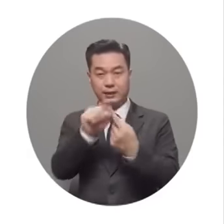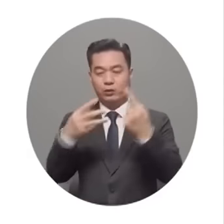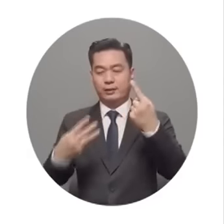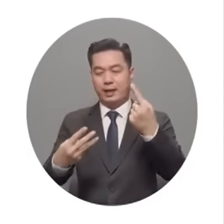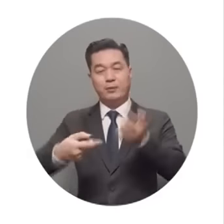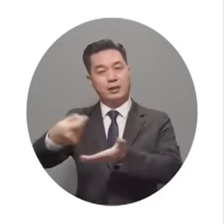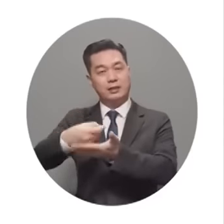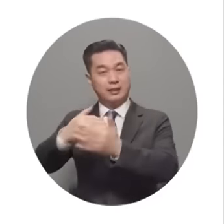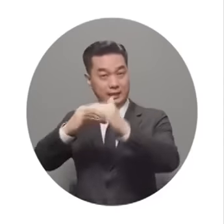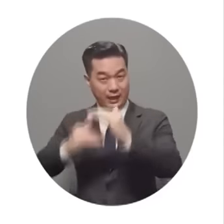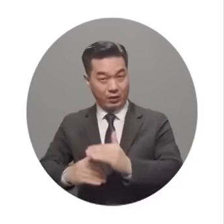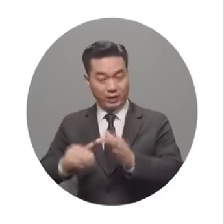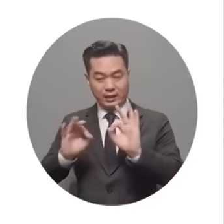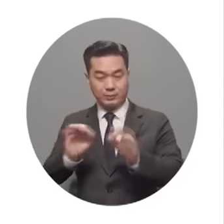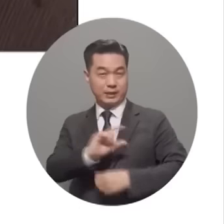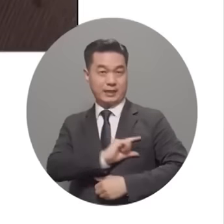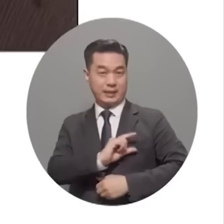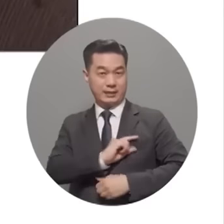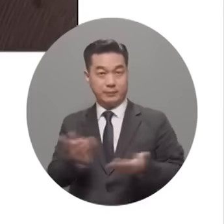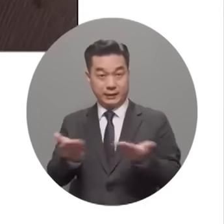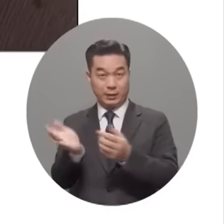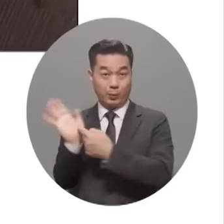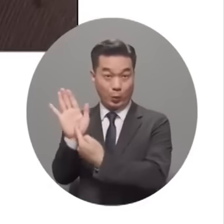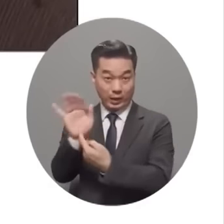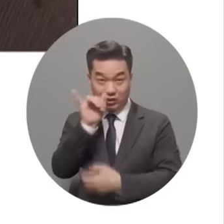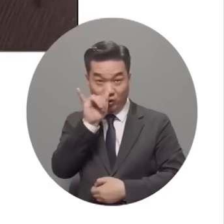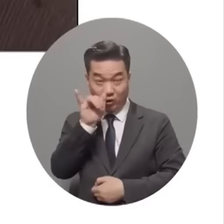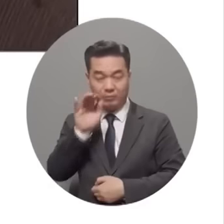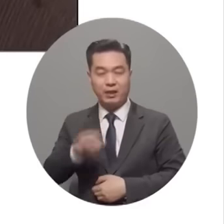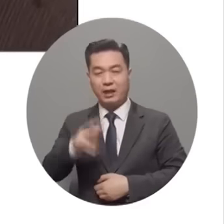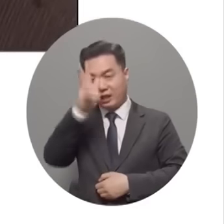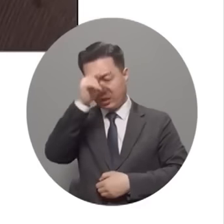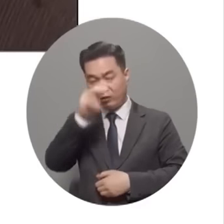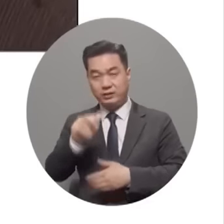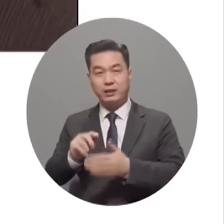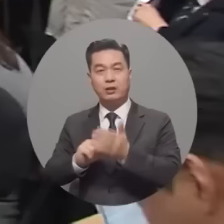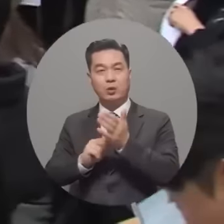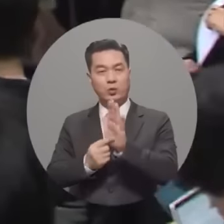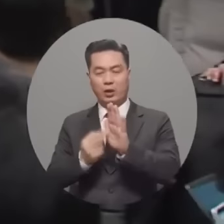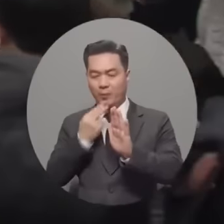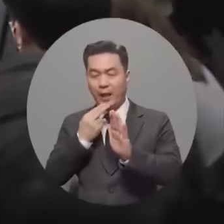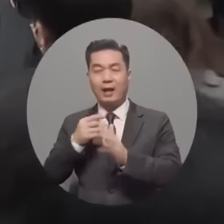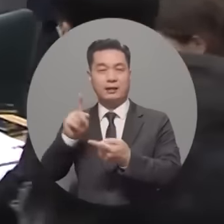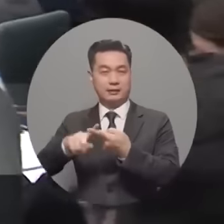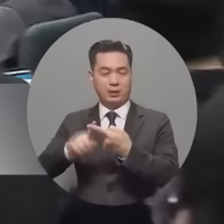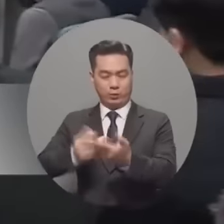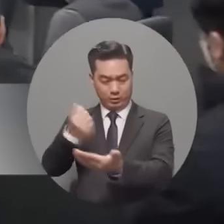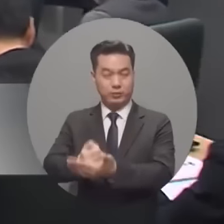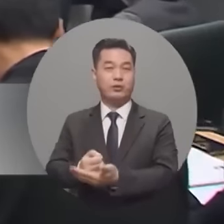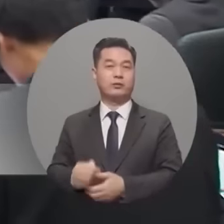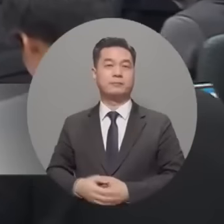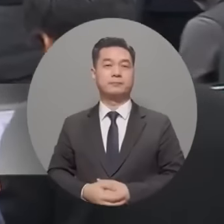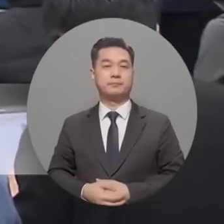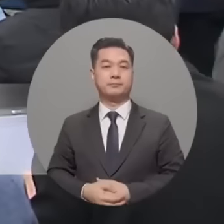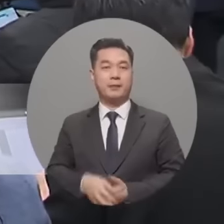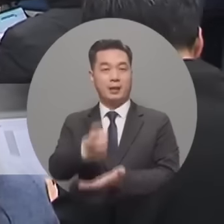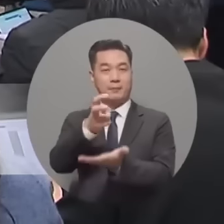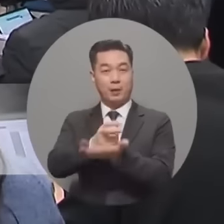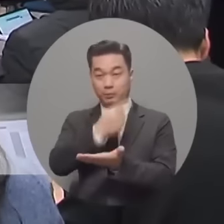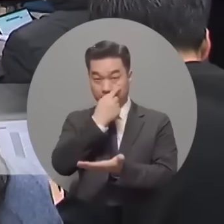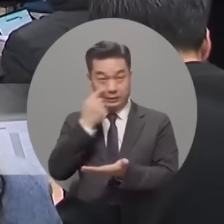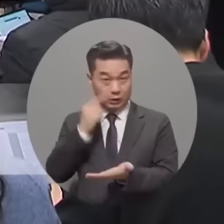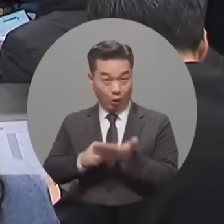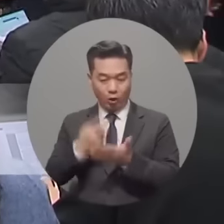김 씨의 이름과 직업을 공개했지만 경찰의 비공개 결정은 그대로였습니다. 경찰이 법을 근거로 들며